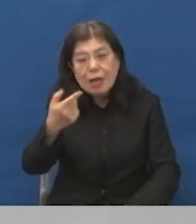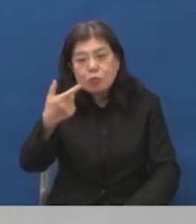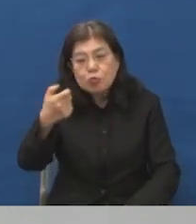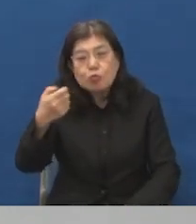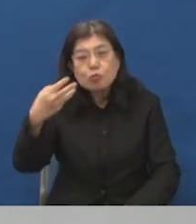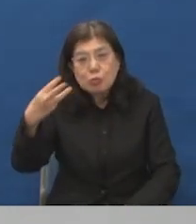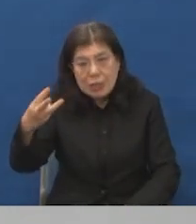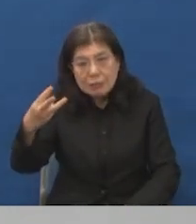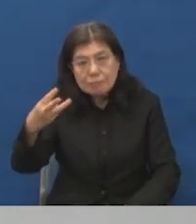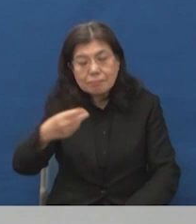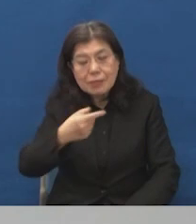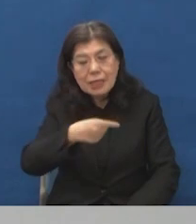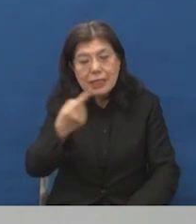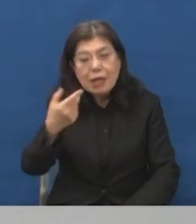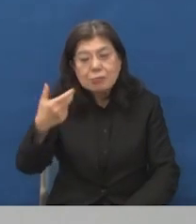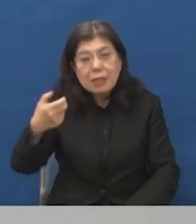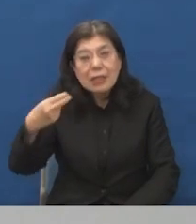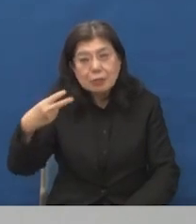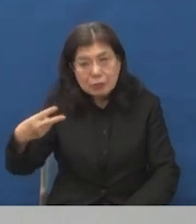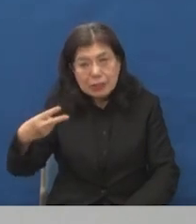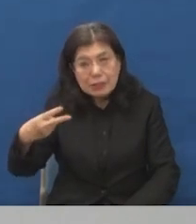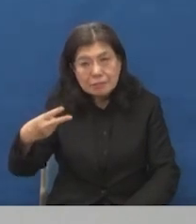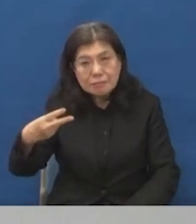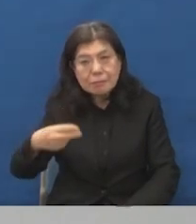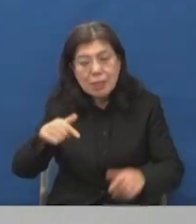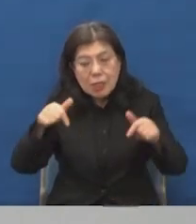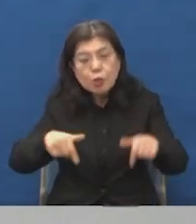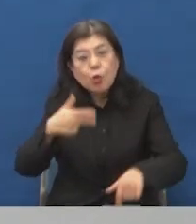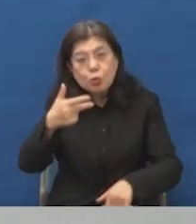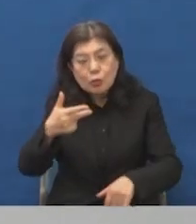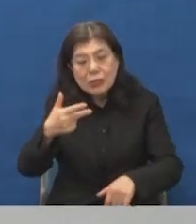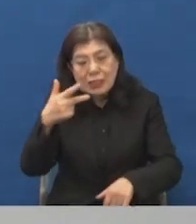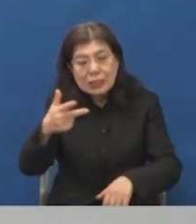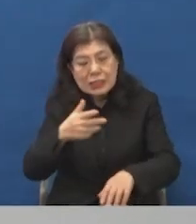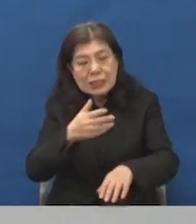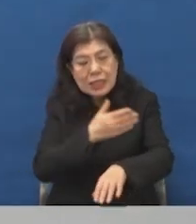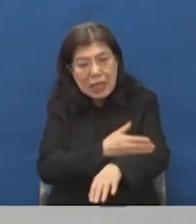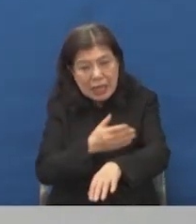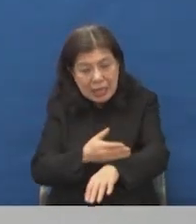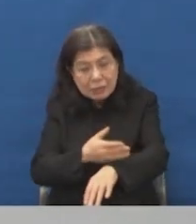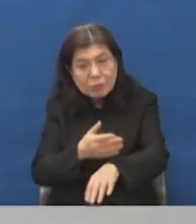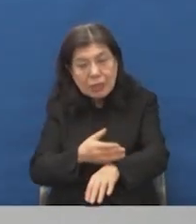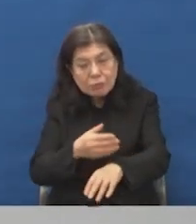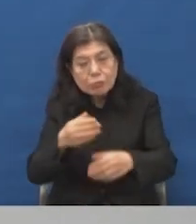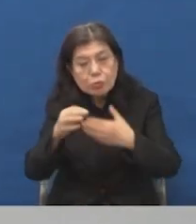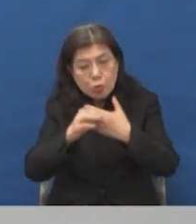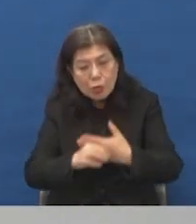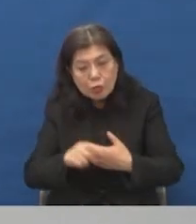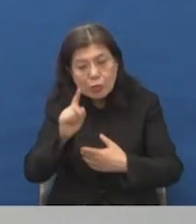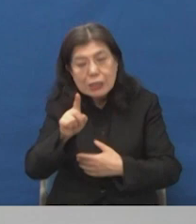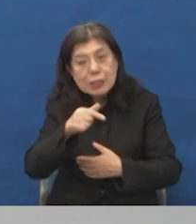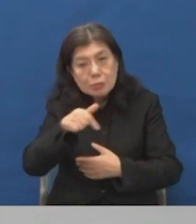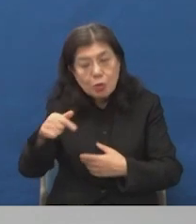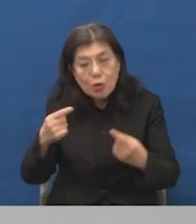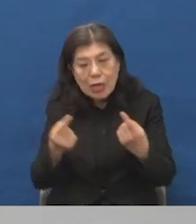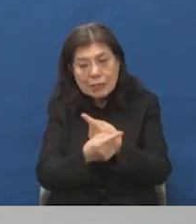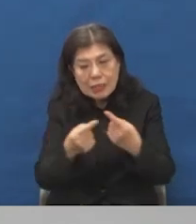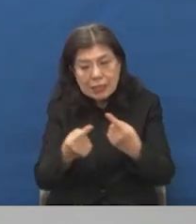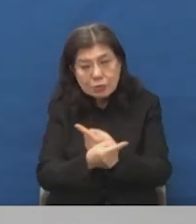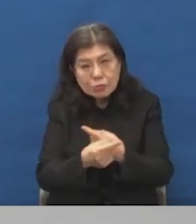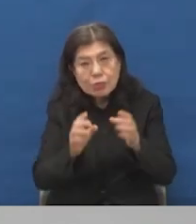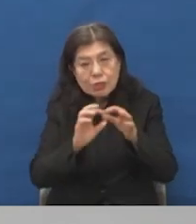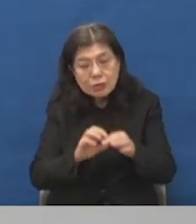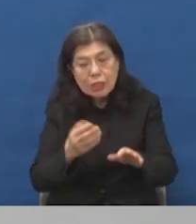号、および議第172号、京都市市営住宅条例の一部を改正する条例の制定について、ほか